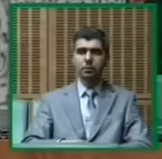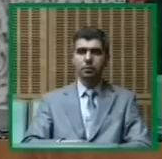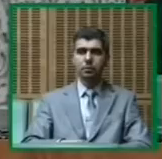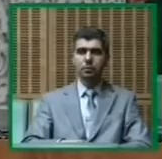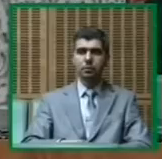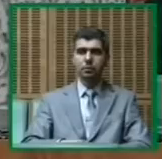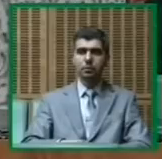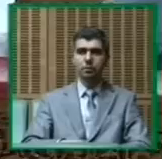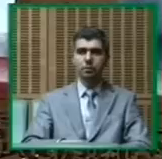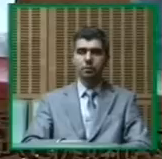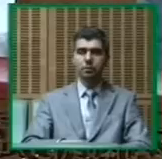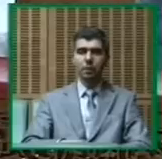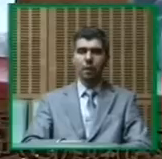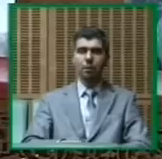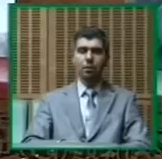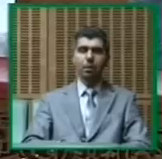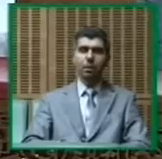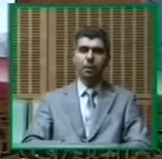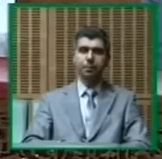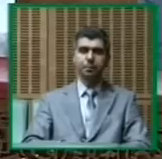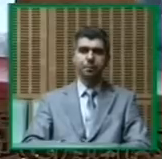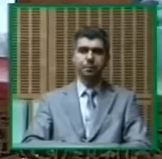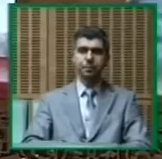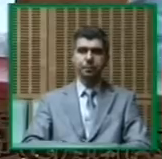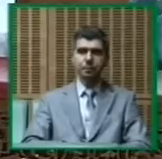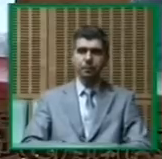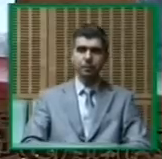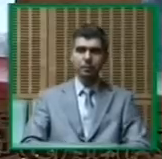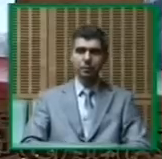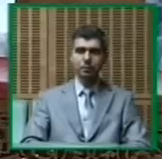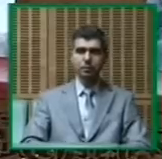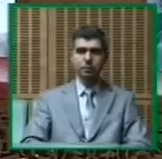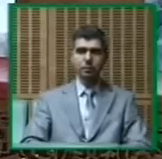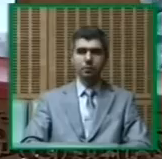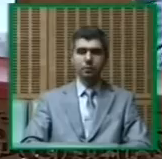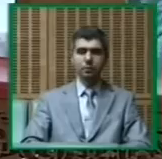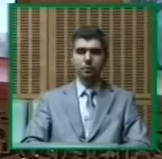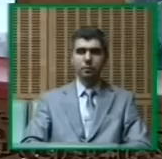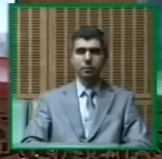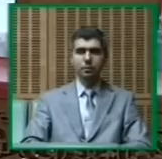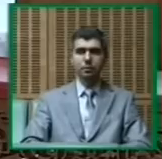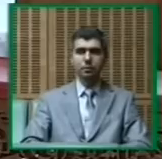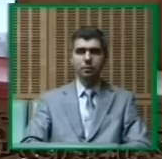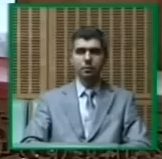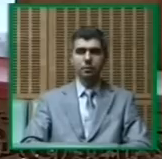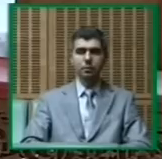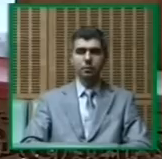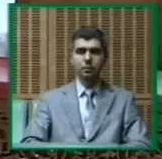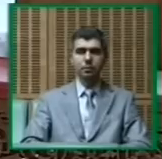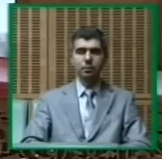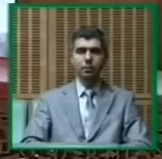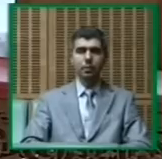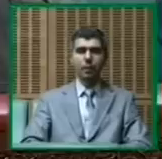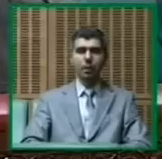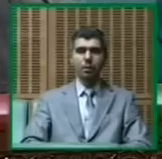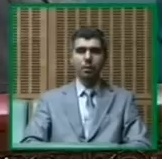السيد الوزير ارجوك السيد الوزير ارجوك الله يجازيك بخير. السيد وزير الثقافه، السيد